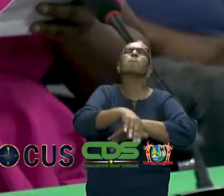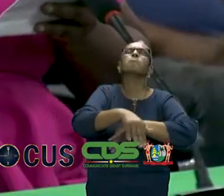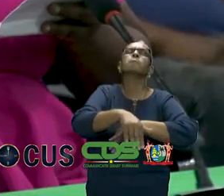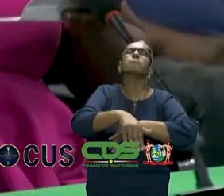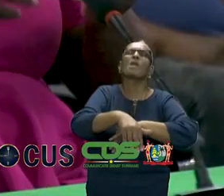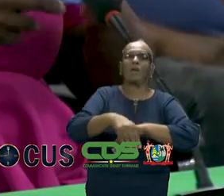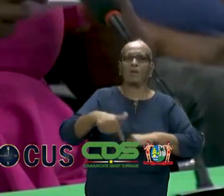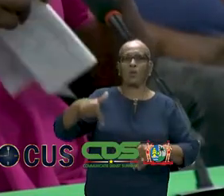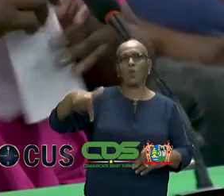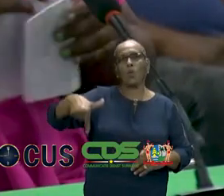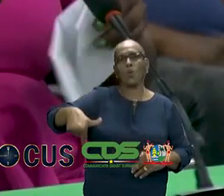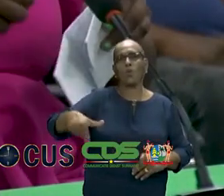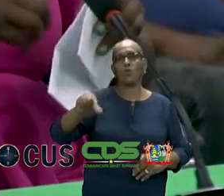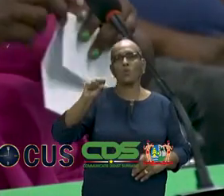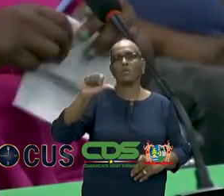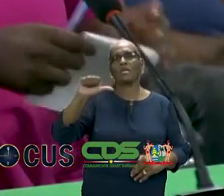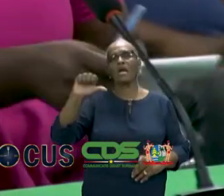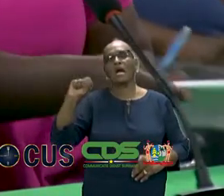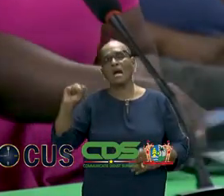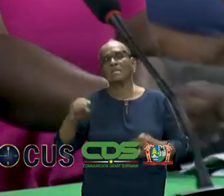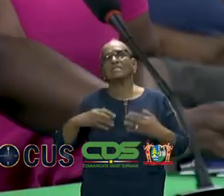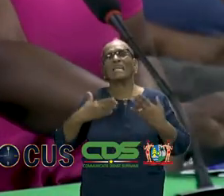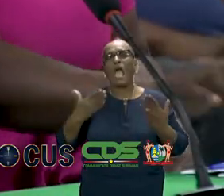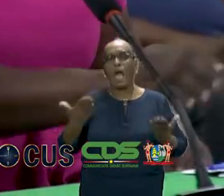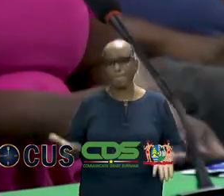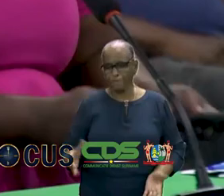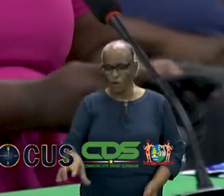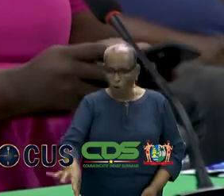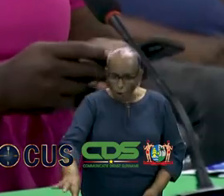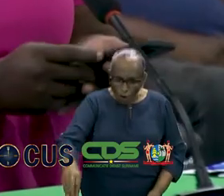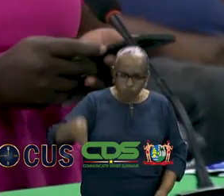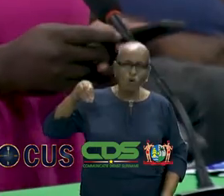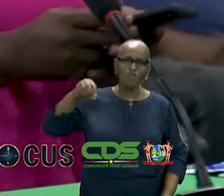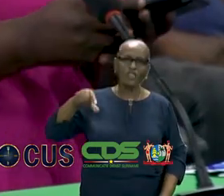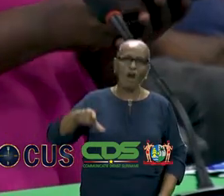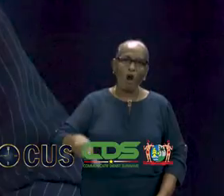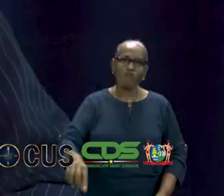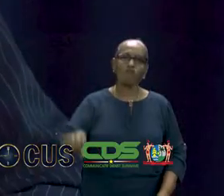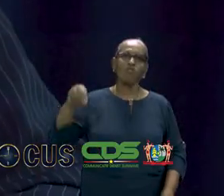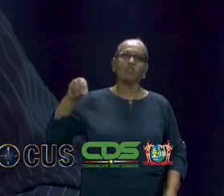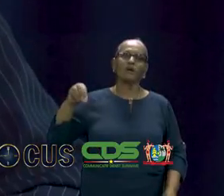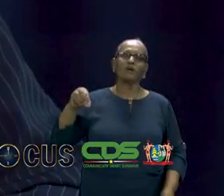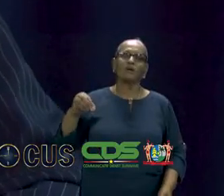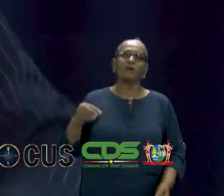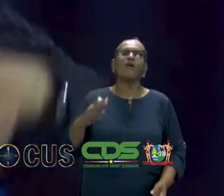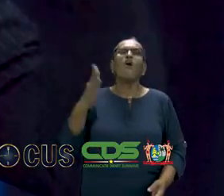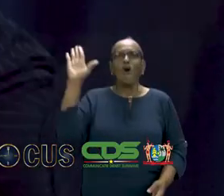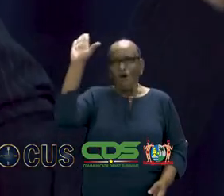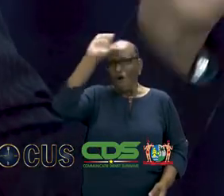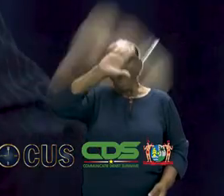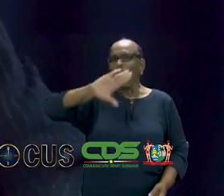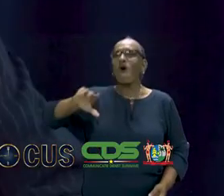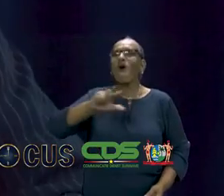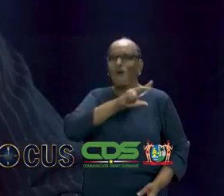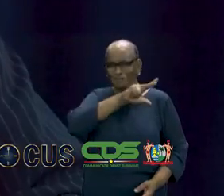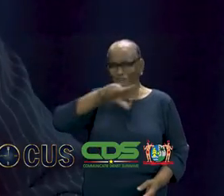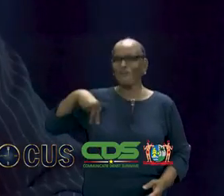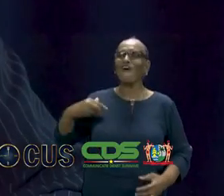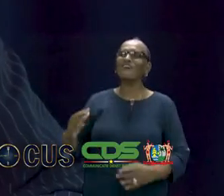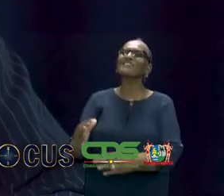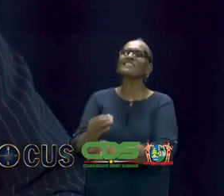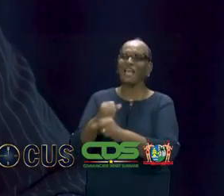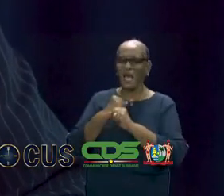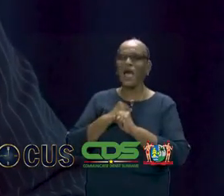olie daar gevonden hebben. Echt waar, dat al die honderden jaren